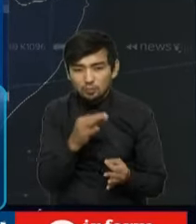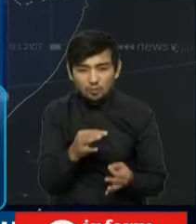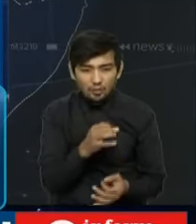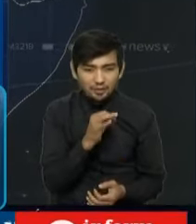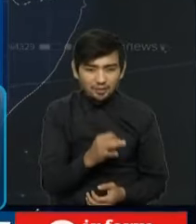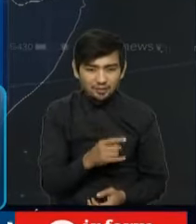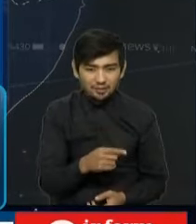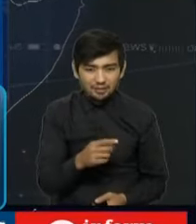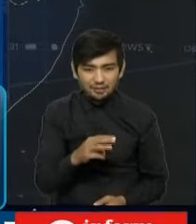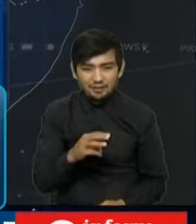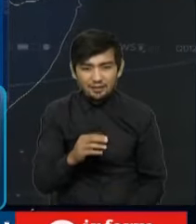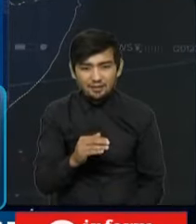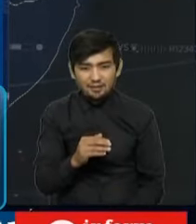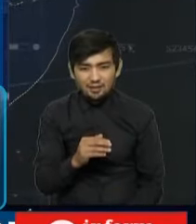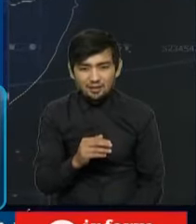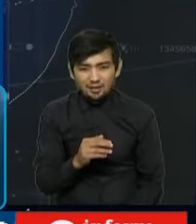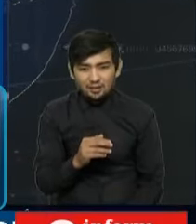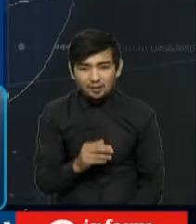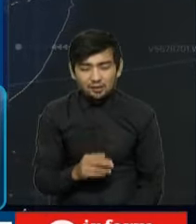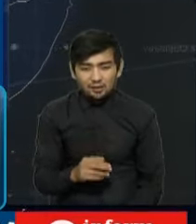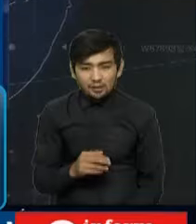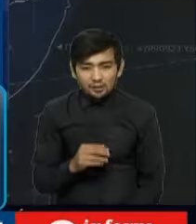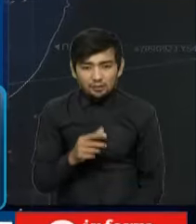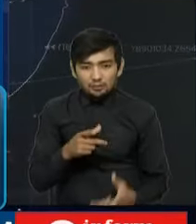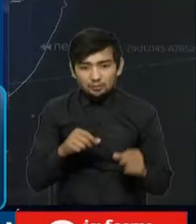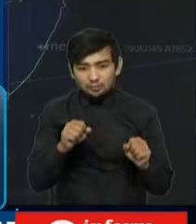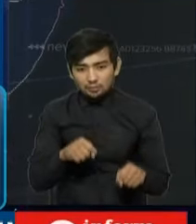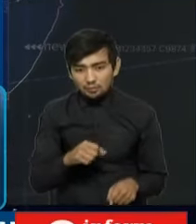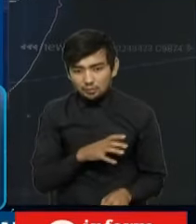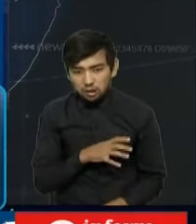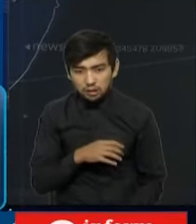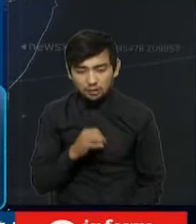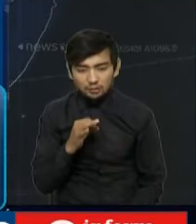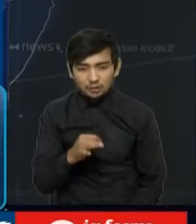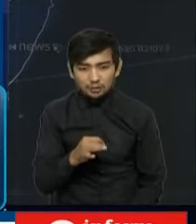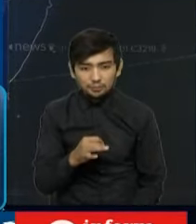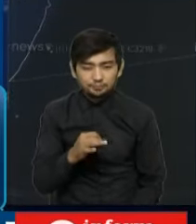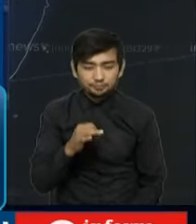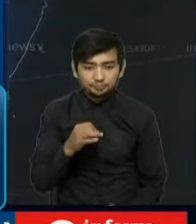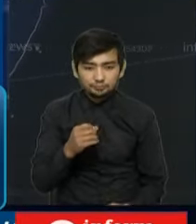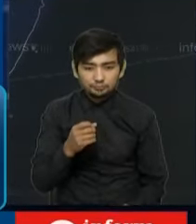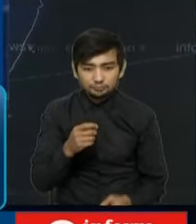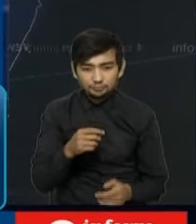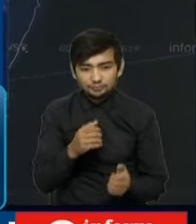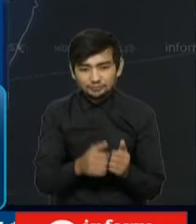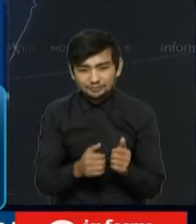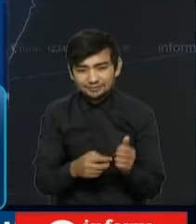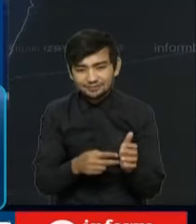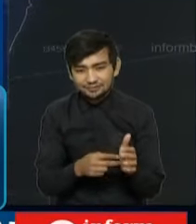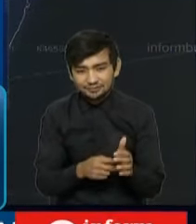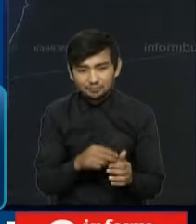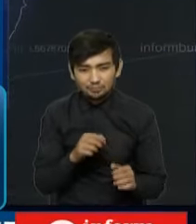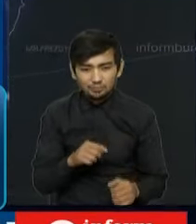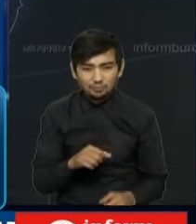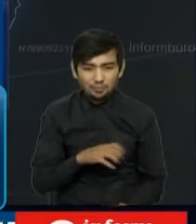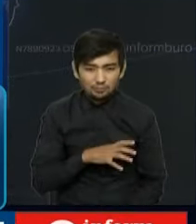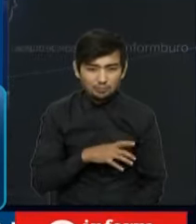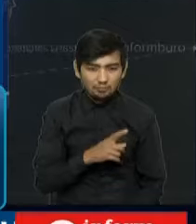такой friendly, где возможность бывает там просортировать, выявить там среднюю цену, потому что там